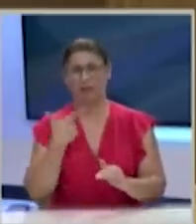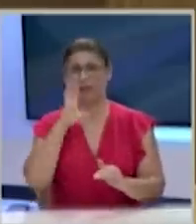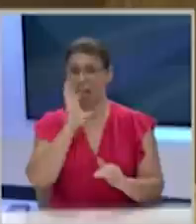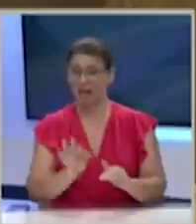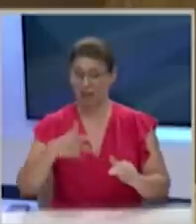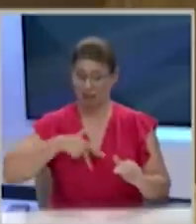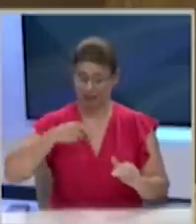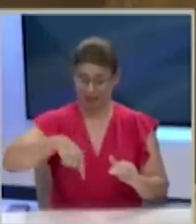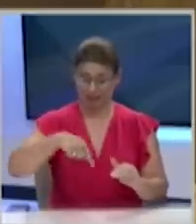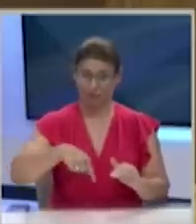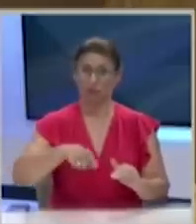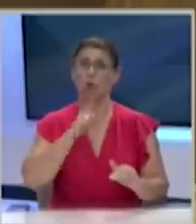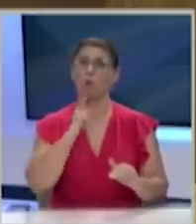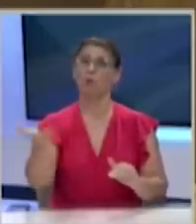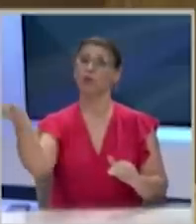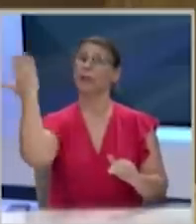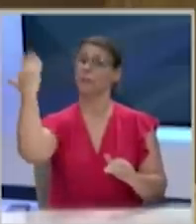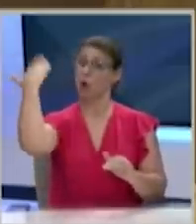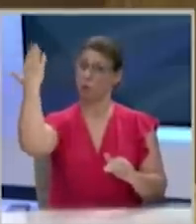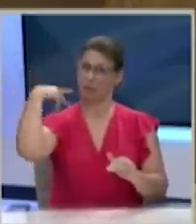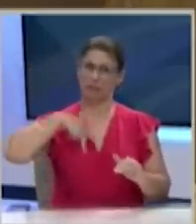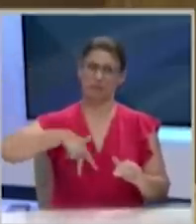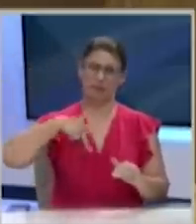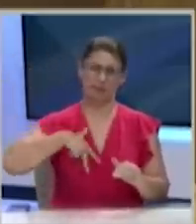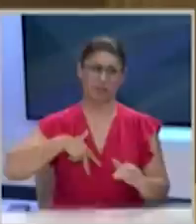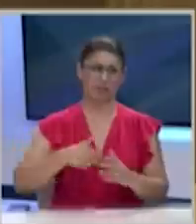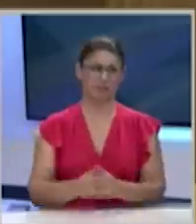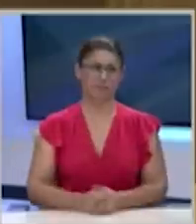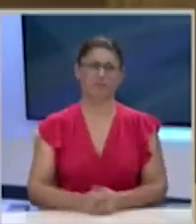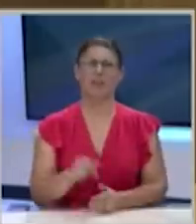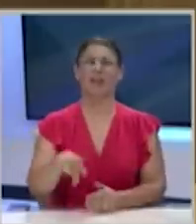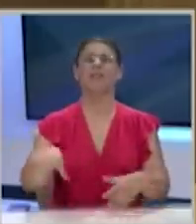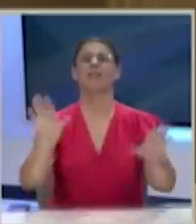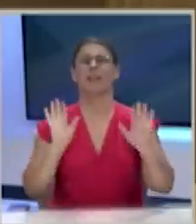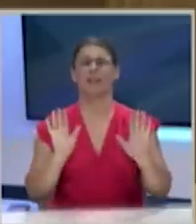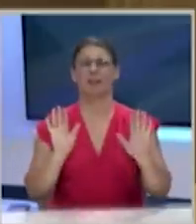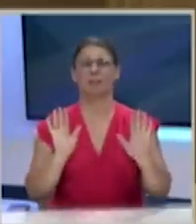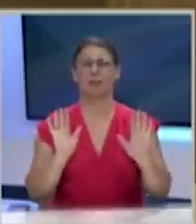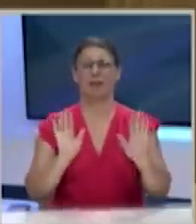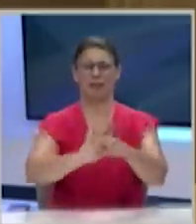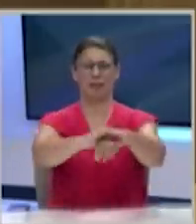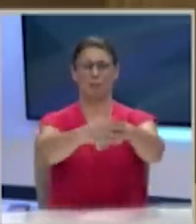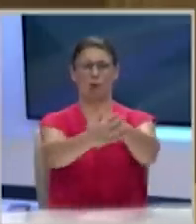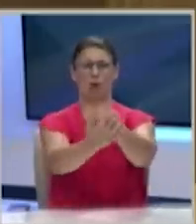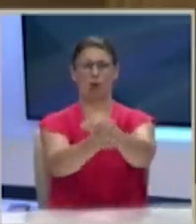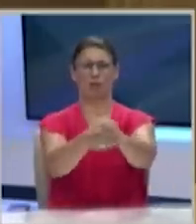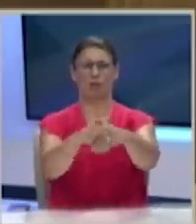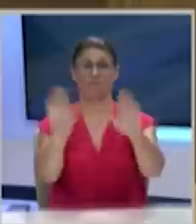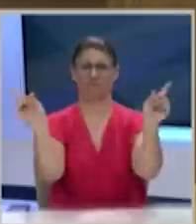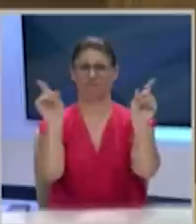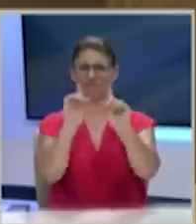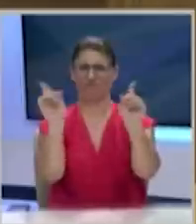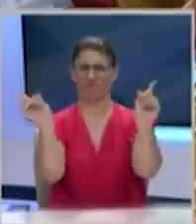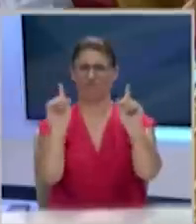η σημερινή, όπως και όλες οι προηγούμενες, και εδώ δεν υπάρχουν πόντι ή πιλάτι, είναι